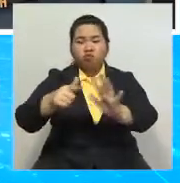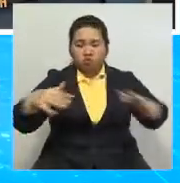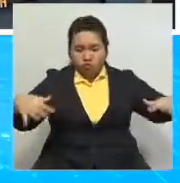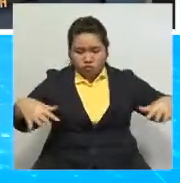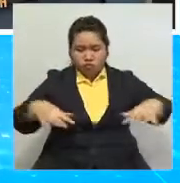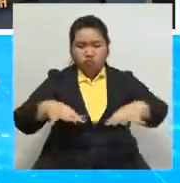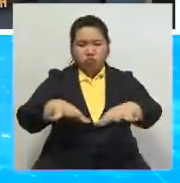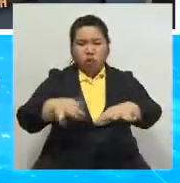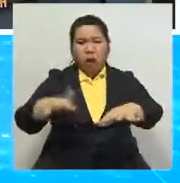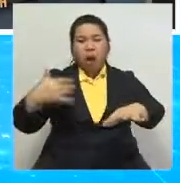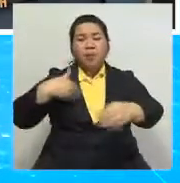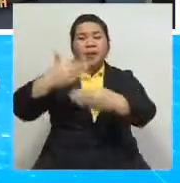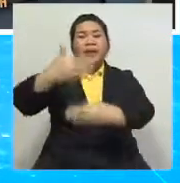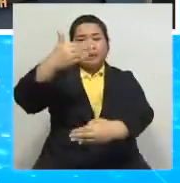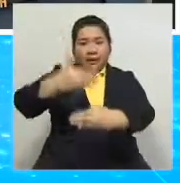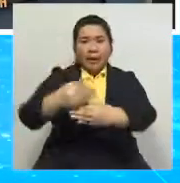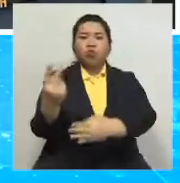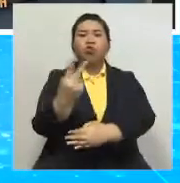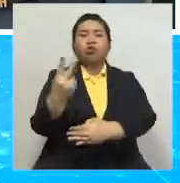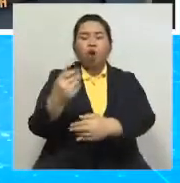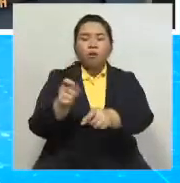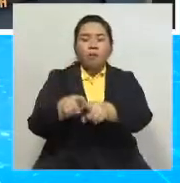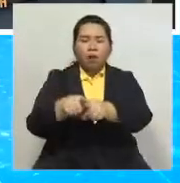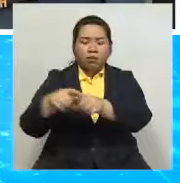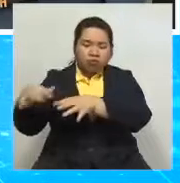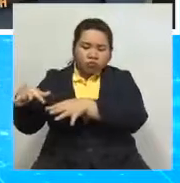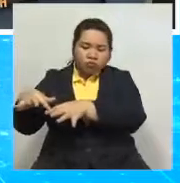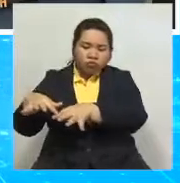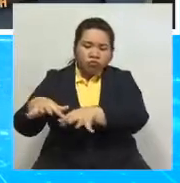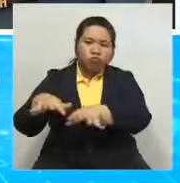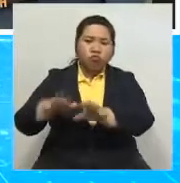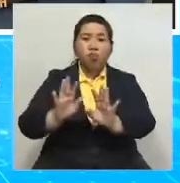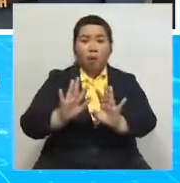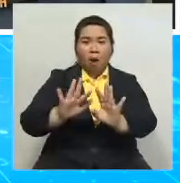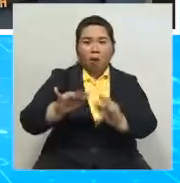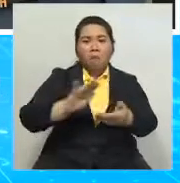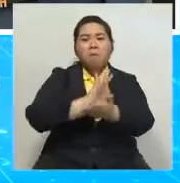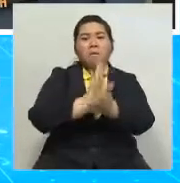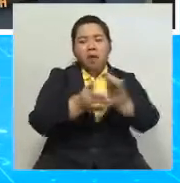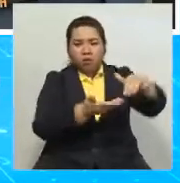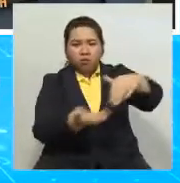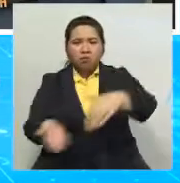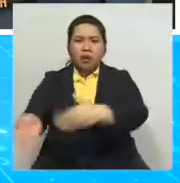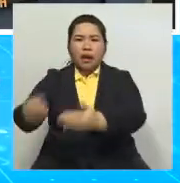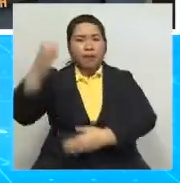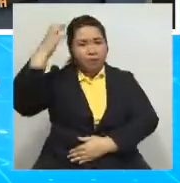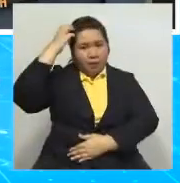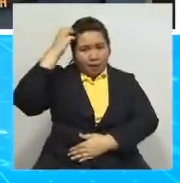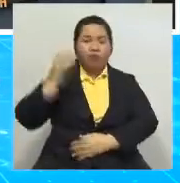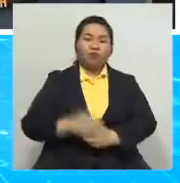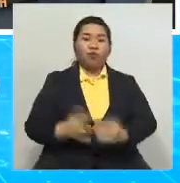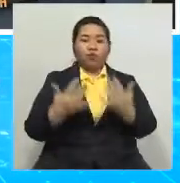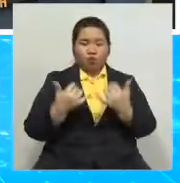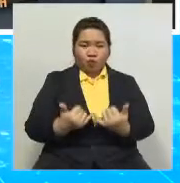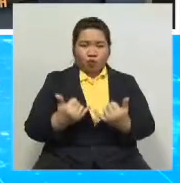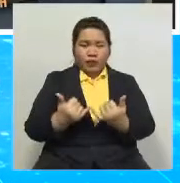เขื่อนหัวนาจากราศีเท่าไหร่ตรงนี้นะครับเพื่อเอาน้ำลงน้ำโขงนะครับให้เร็วที่สุดนะครับ ครับก็วันนี้ตรว